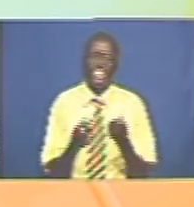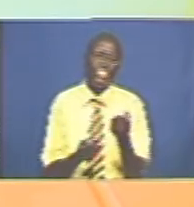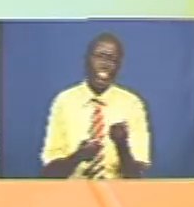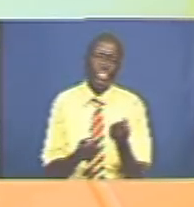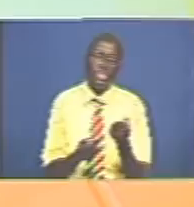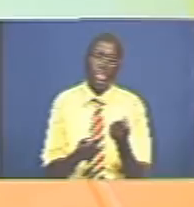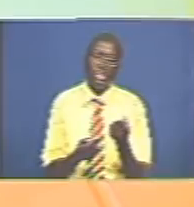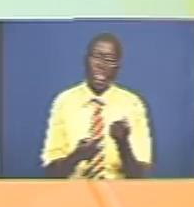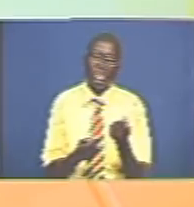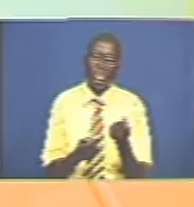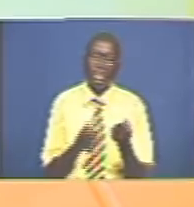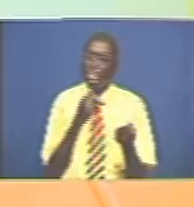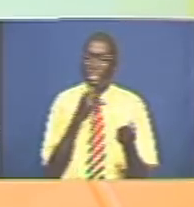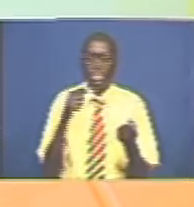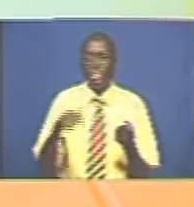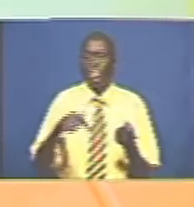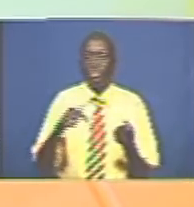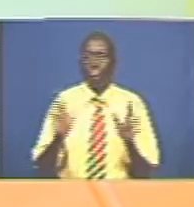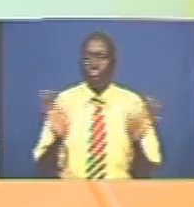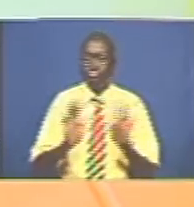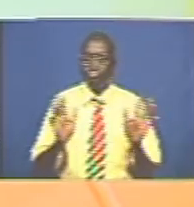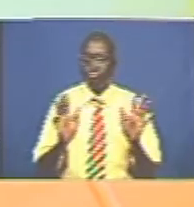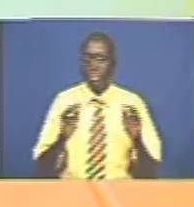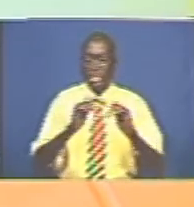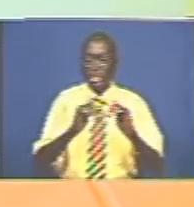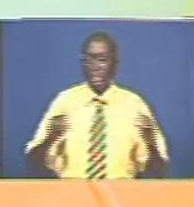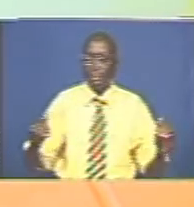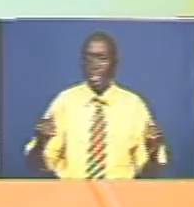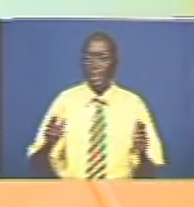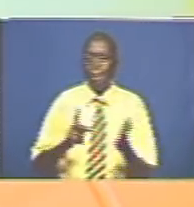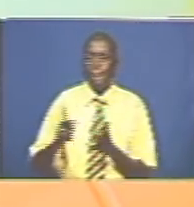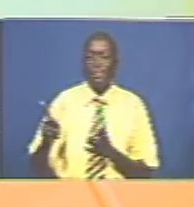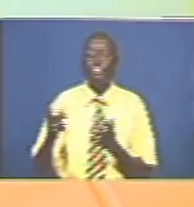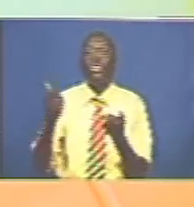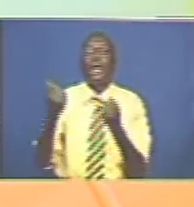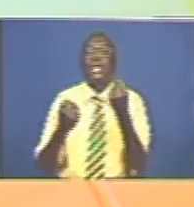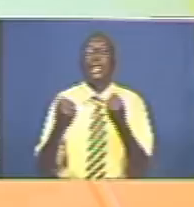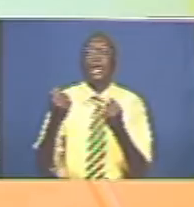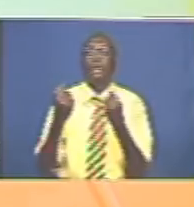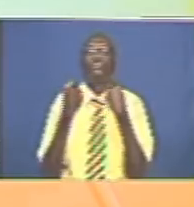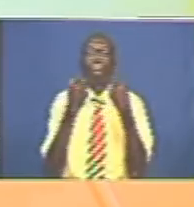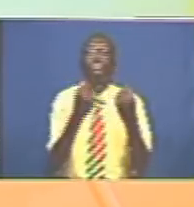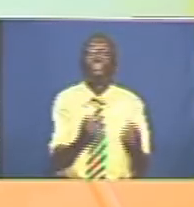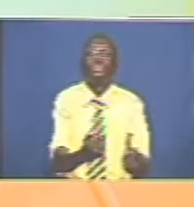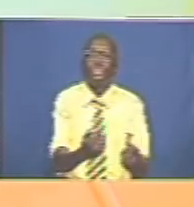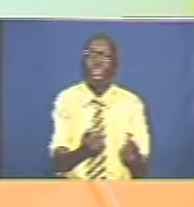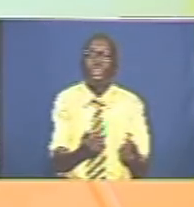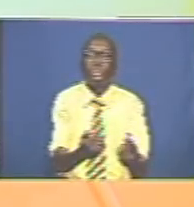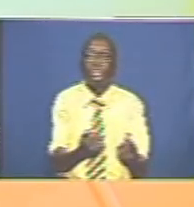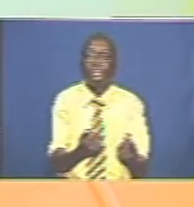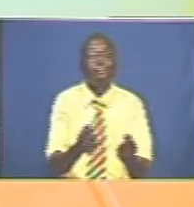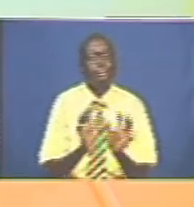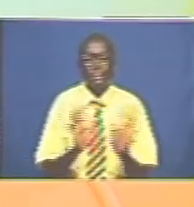it has nothing to do with our show. Yes. So utakuwa umelipia for kuingia, kuegesha gari. Yes, kuegesha gari lako. Kwa